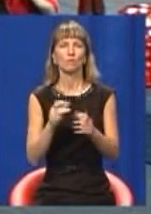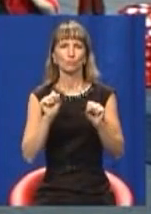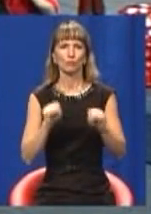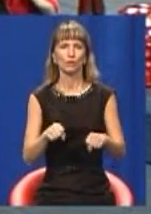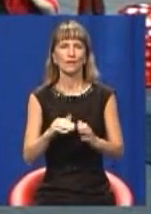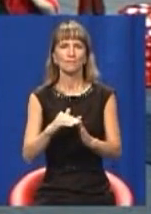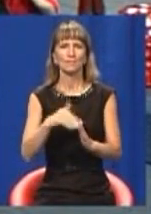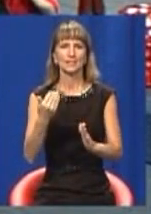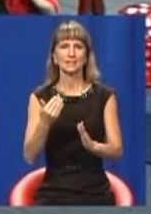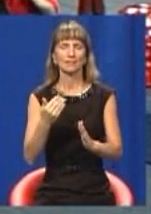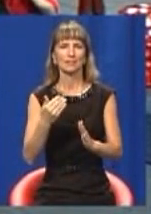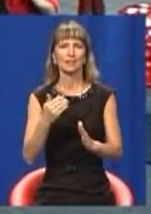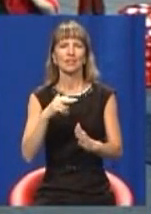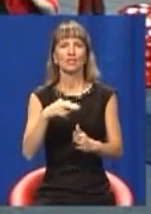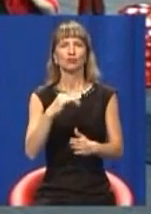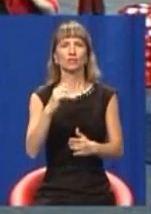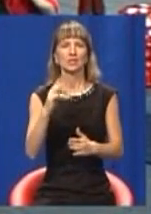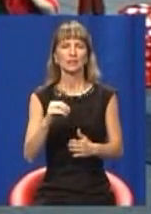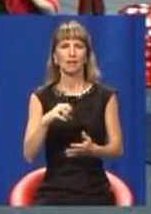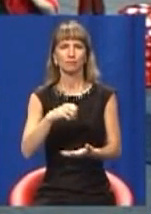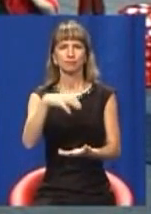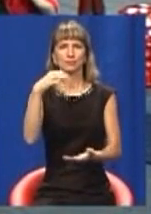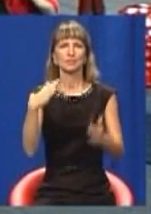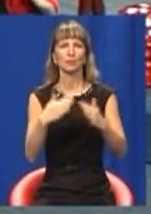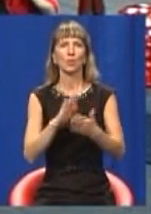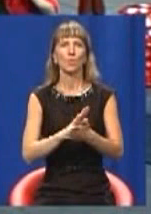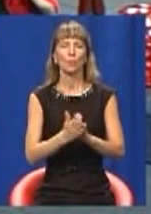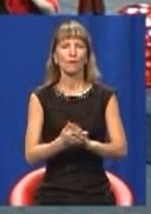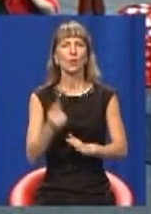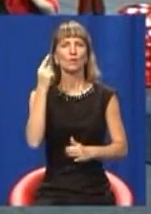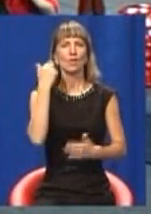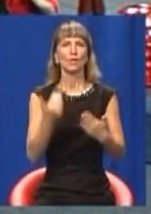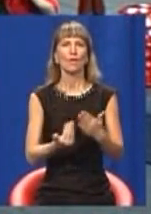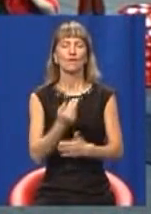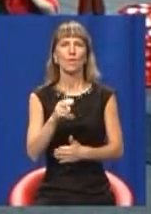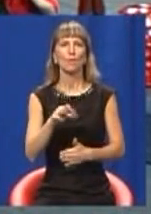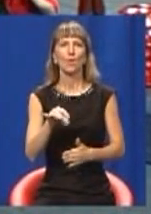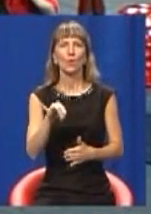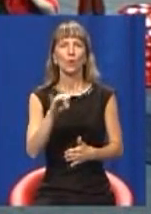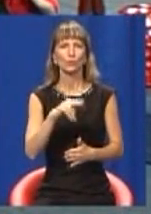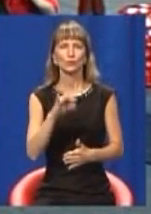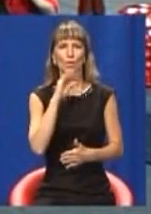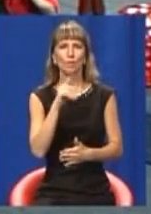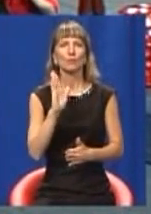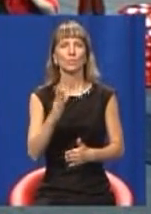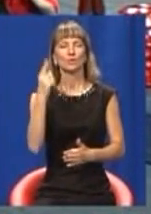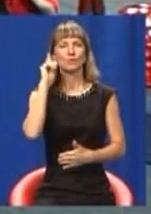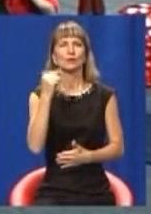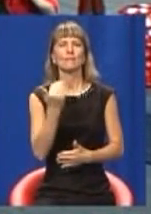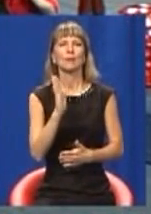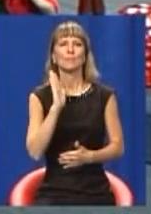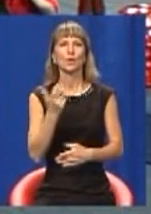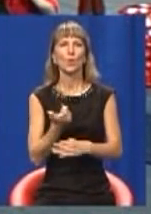можна викликати джина, більше того, навіть в домашніх умовах. По-друге, ми дізналися нову породу собачок. Ну, і буду сподіватися, що ви